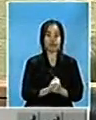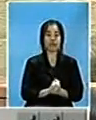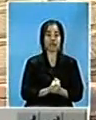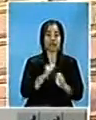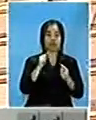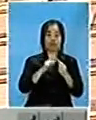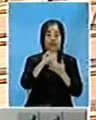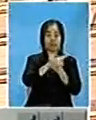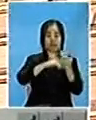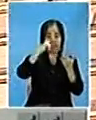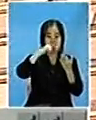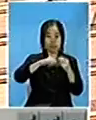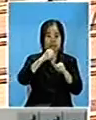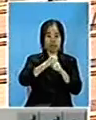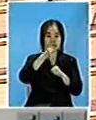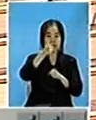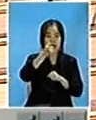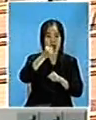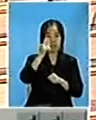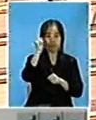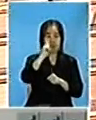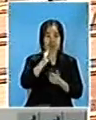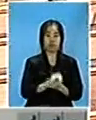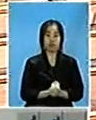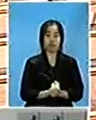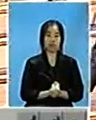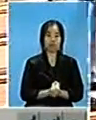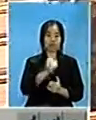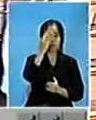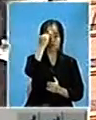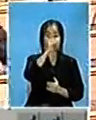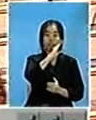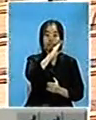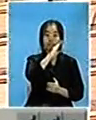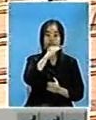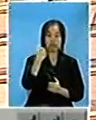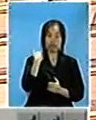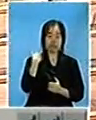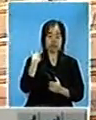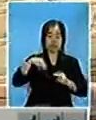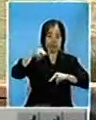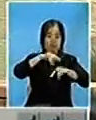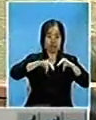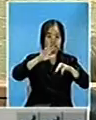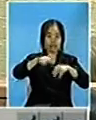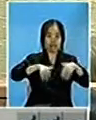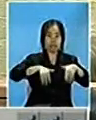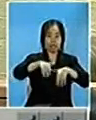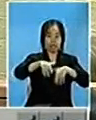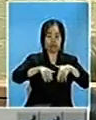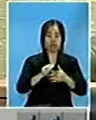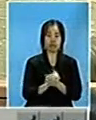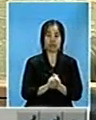ประเทศนี้ได้ไหมนะครับเพราะว่าในเวลาใดก็ตามที่เราปกครองประชาชนเราใช้ศา